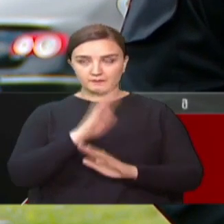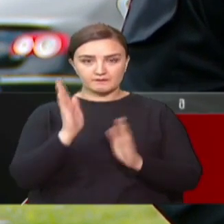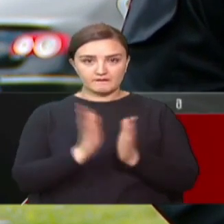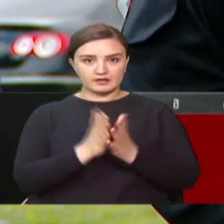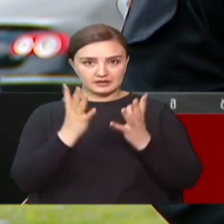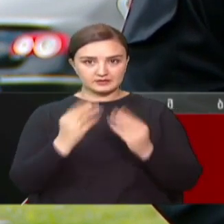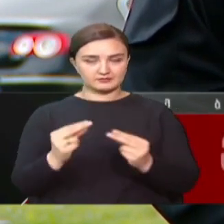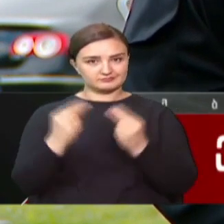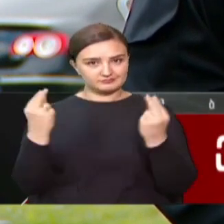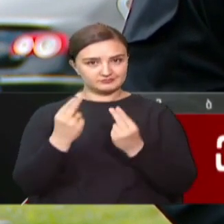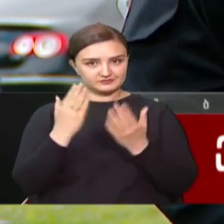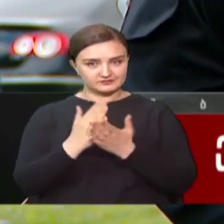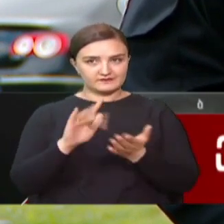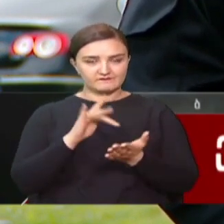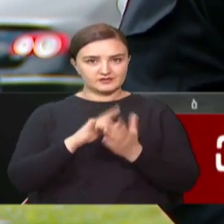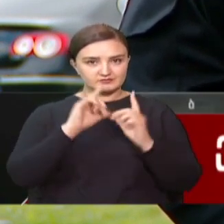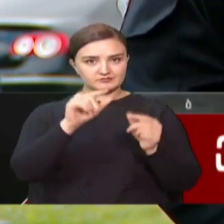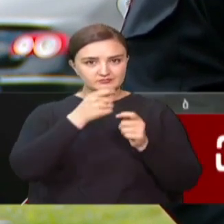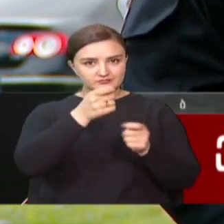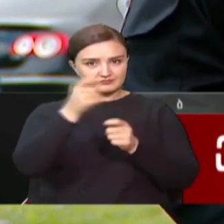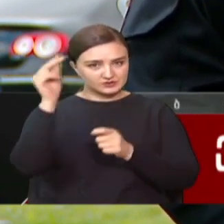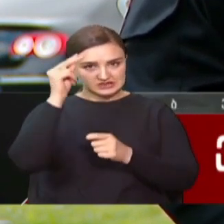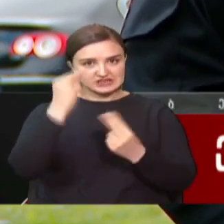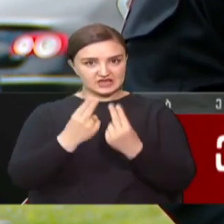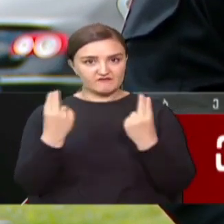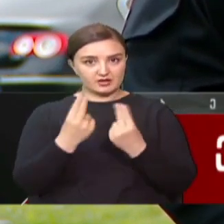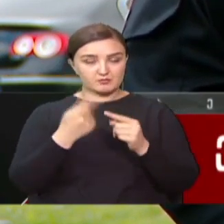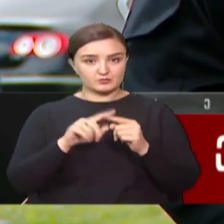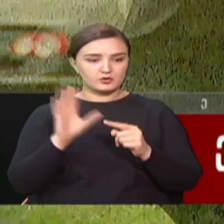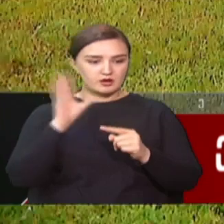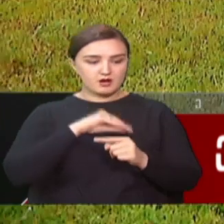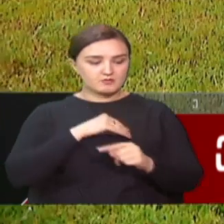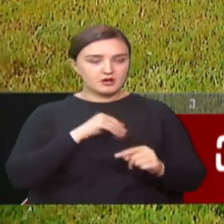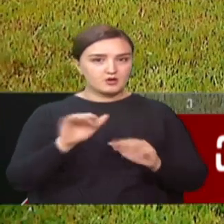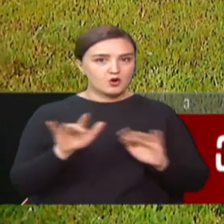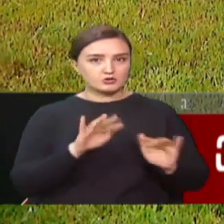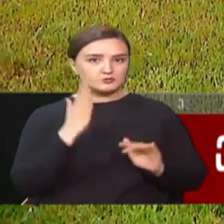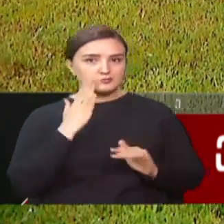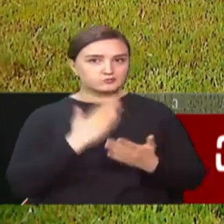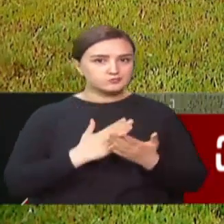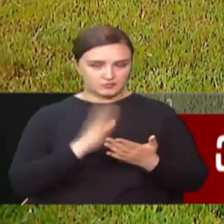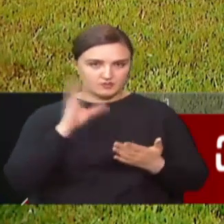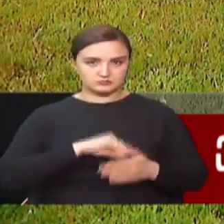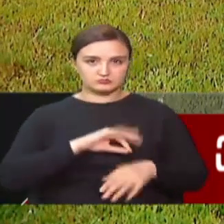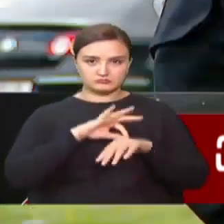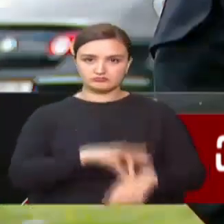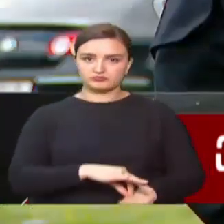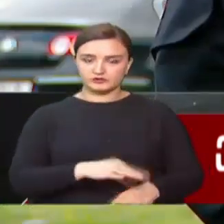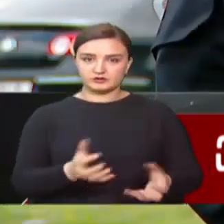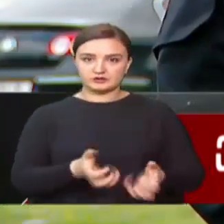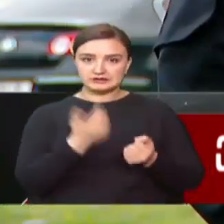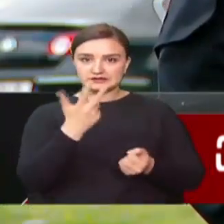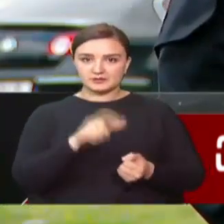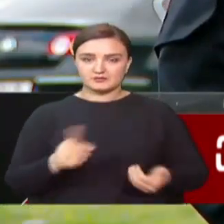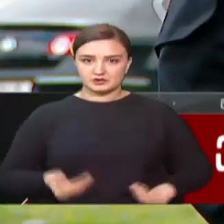გავდივართ სწავლებებს სხვადასხვა ქვეყნებში, აქედან გამომდინარე შევძელით და ღონისძიება ჩავატარეთ წარმატებით. შევძელით და გადავარჩინეთ სამი